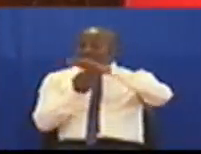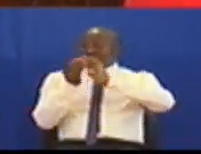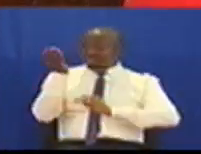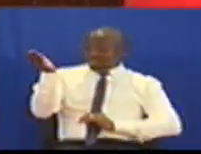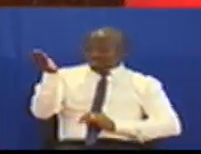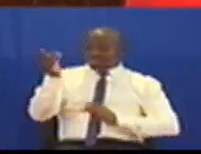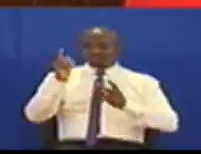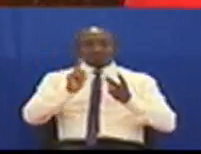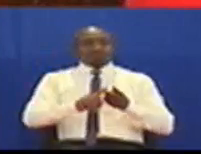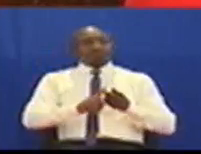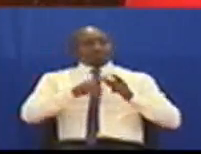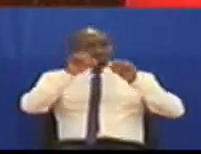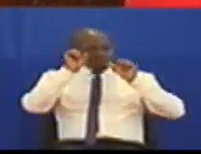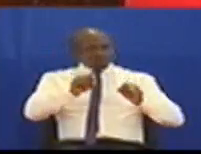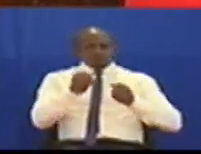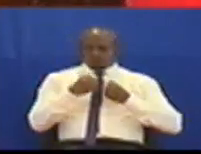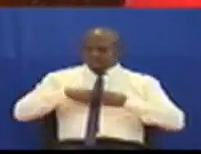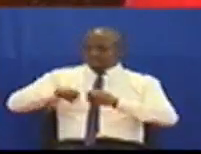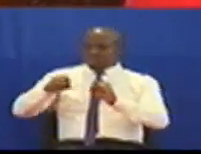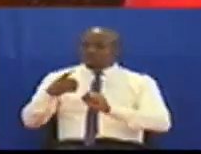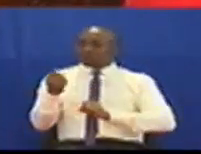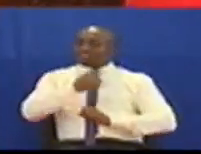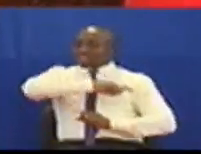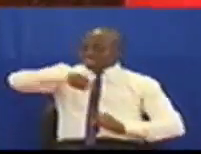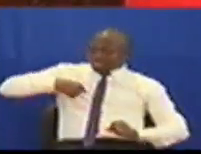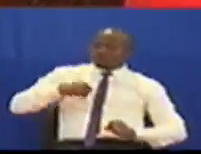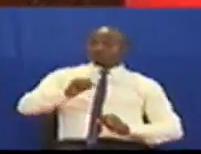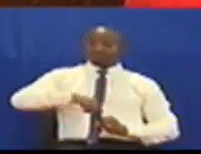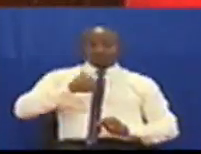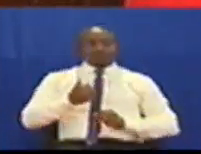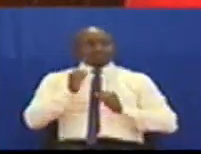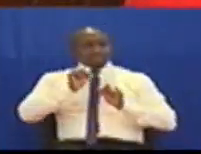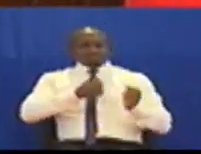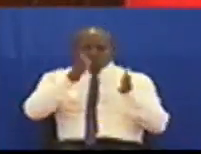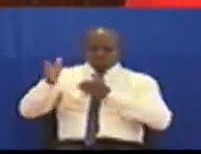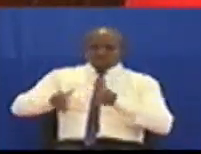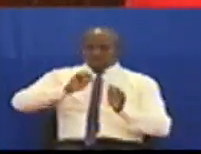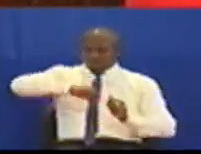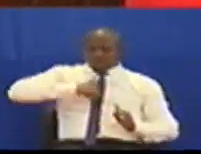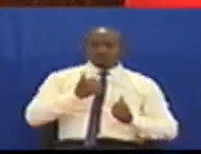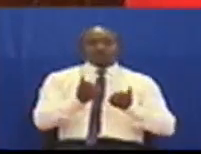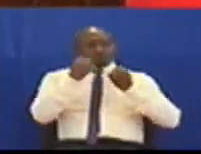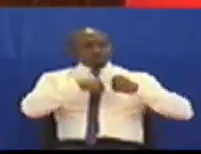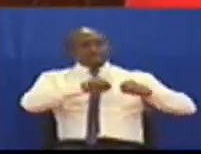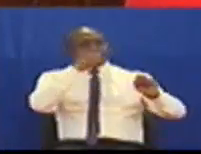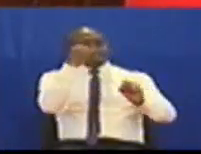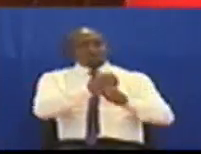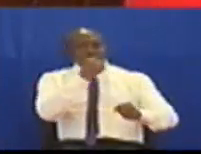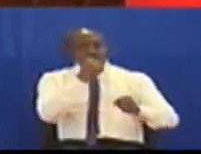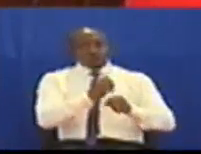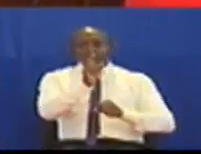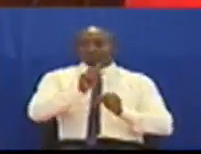partners zinatekelezwa kwa fedha zetu. Yani tujiweke tayari kuhakikisha kwamba tunaweza kutekeleza zile activities